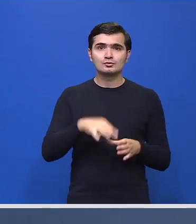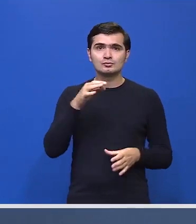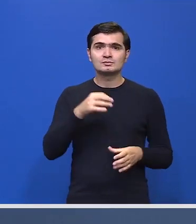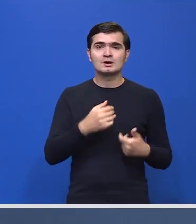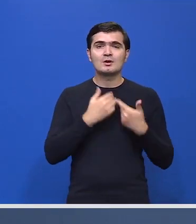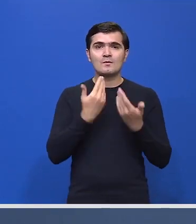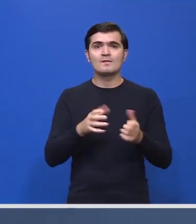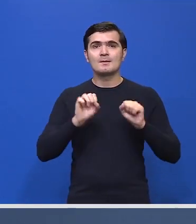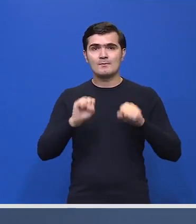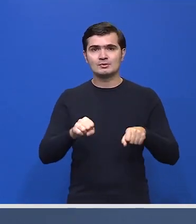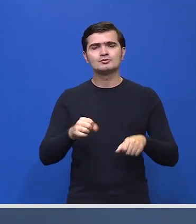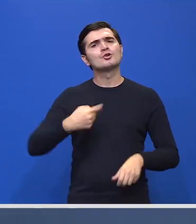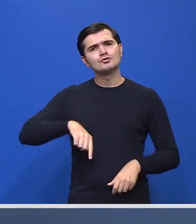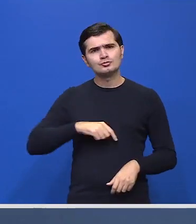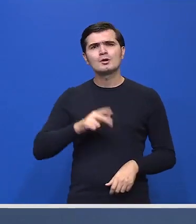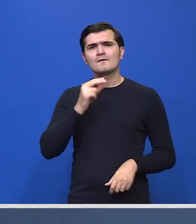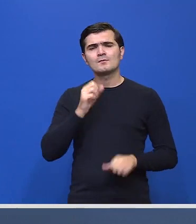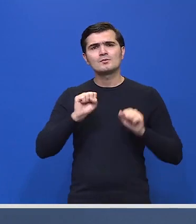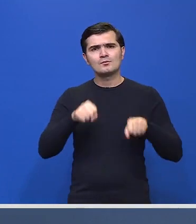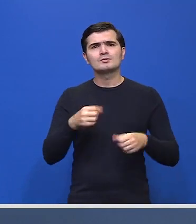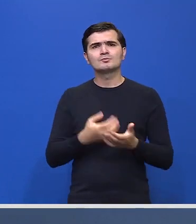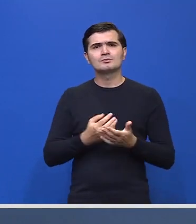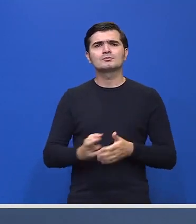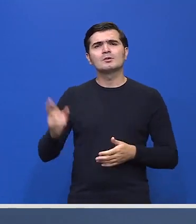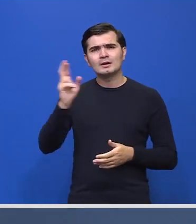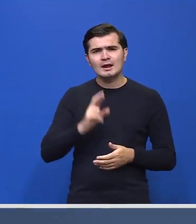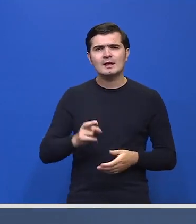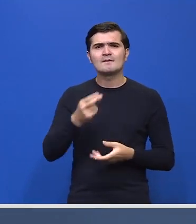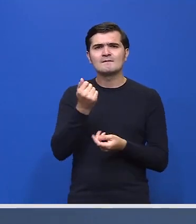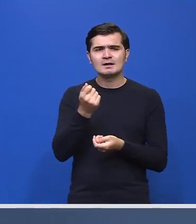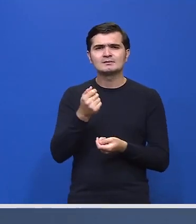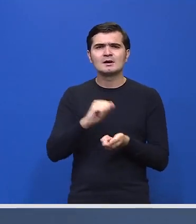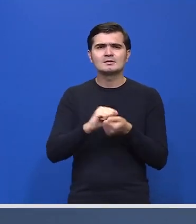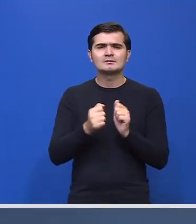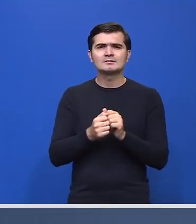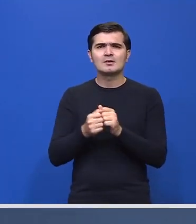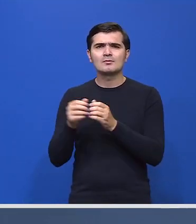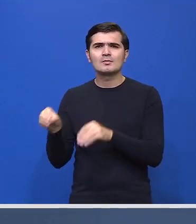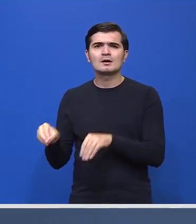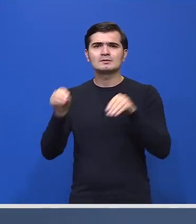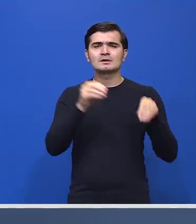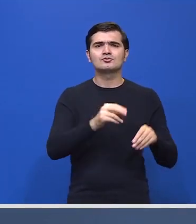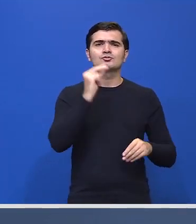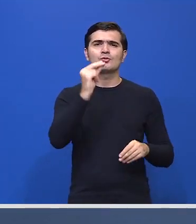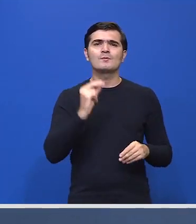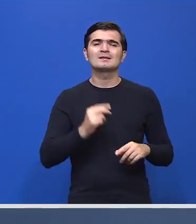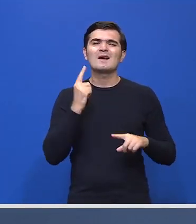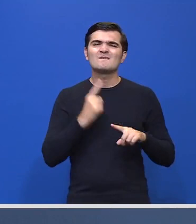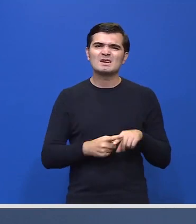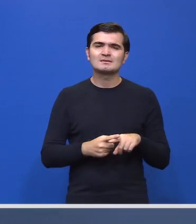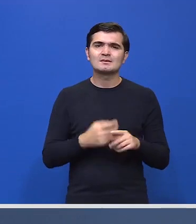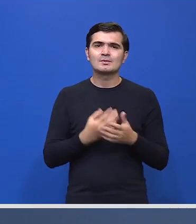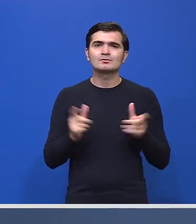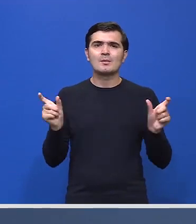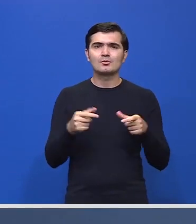le pun la dispoziție. Noi am discutat cu băncile, sunt soluții de refinanțare, soluții de trecere pe dobândă fixă, măcar pentru a bloca o creștere